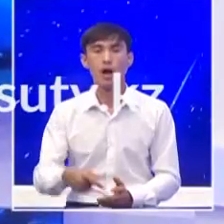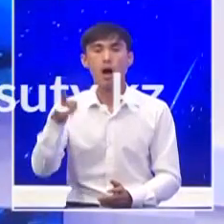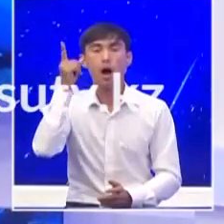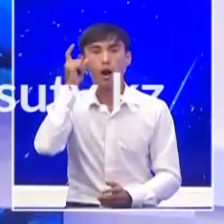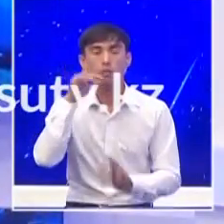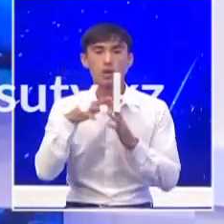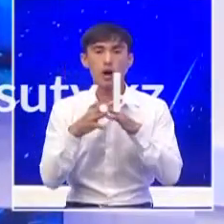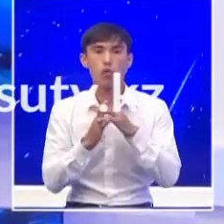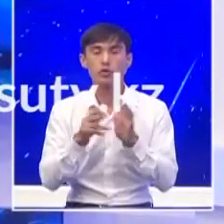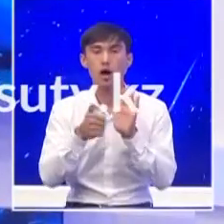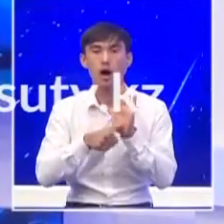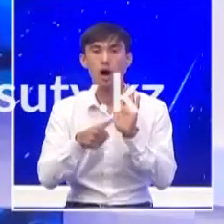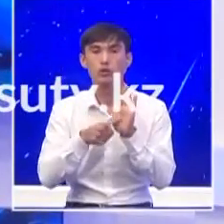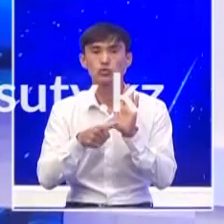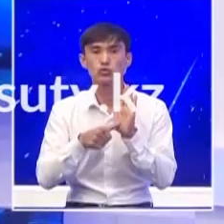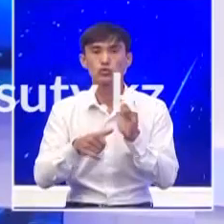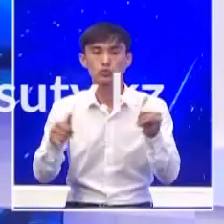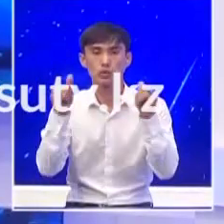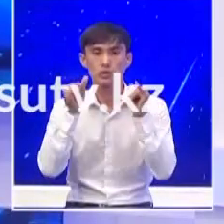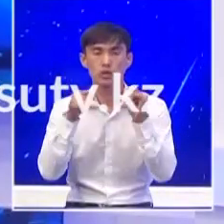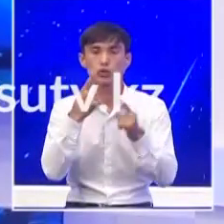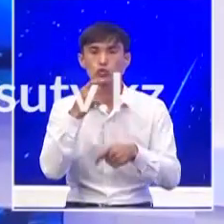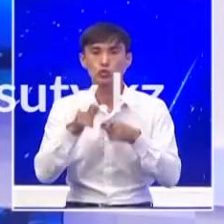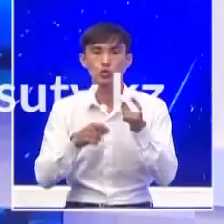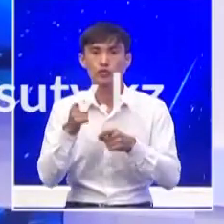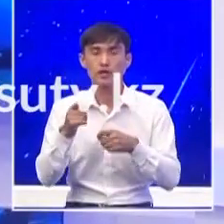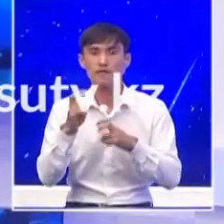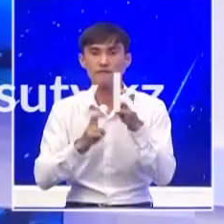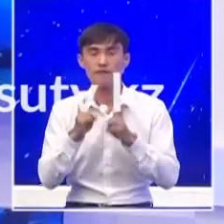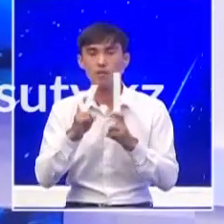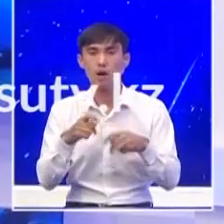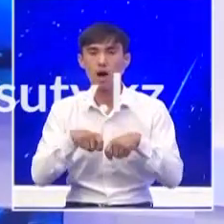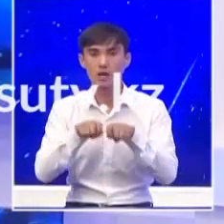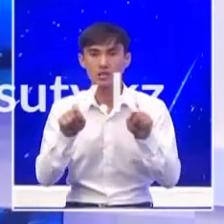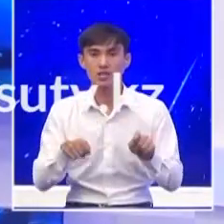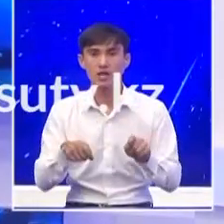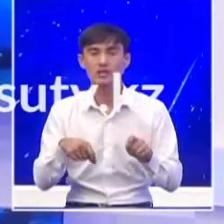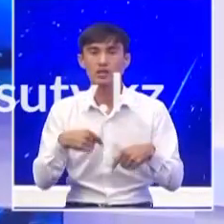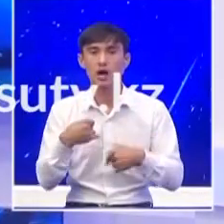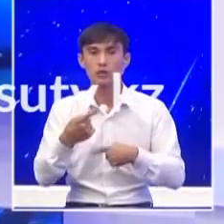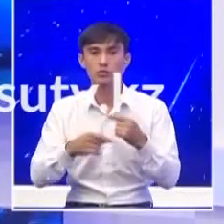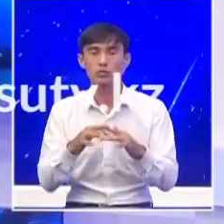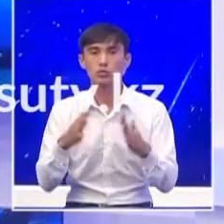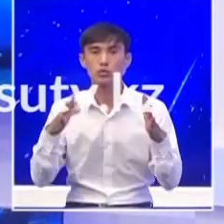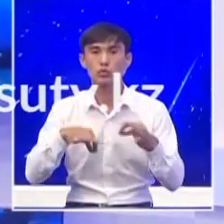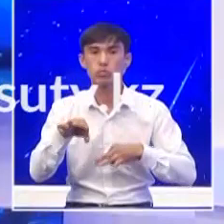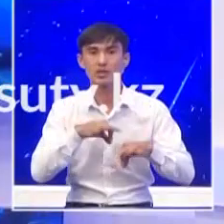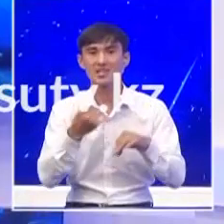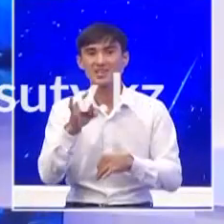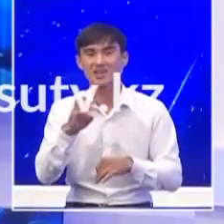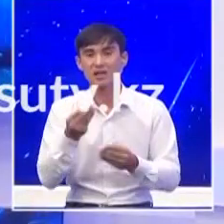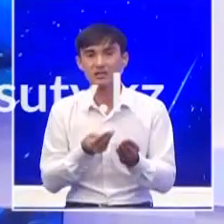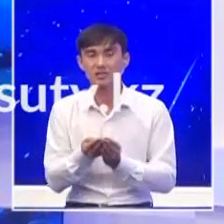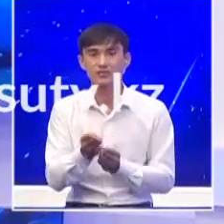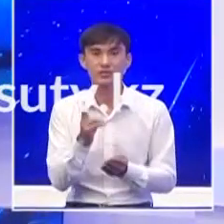Қарабалақ ауылында 600 басқа арналған сүт тауарлы ферма ашылады. Кешен келесі жылы жұмысын бастайды. Ауқымды жобаны Иран өндірушілері